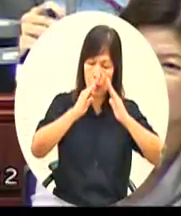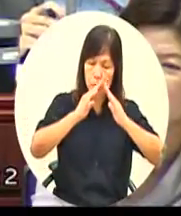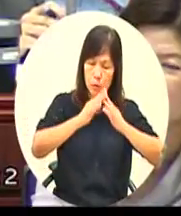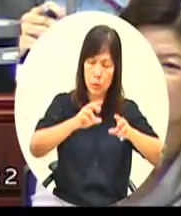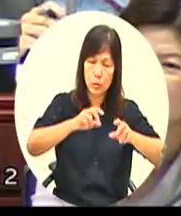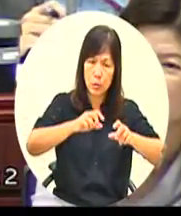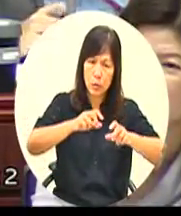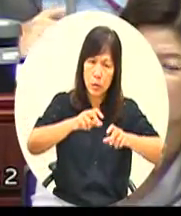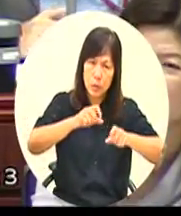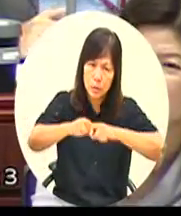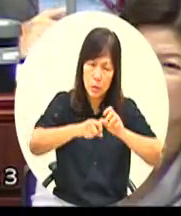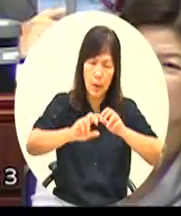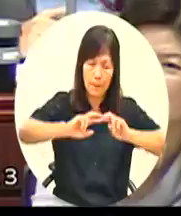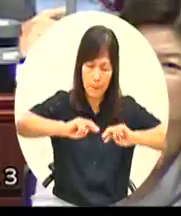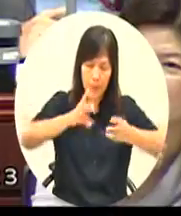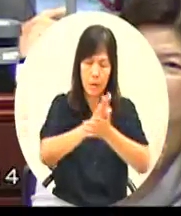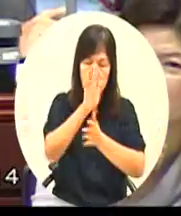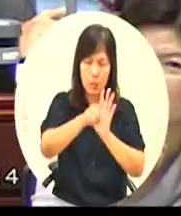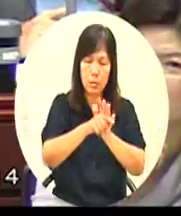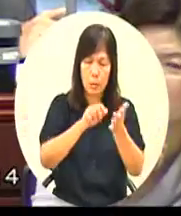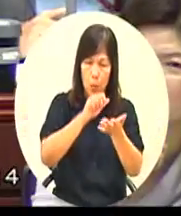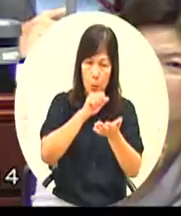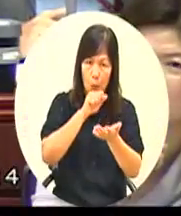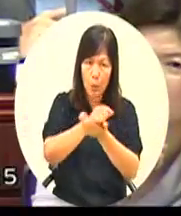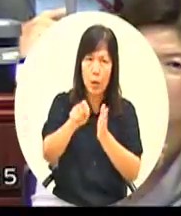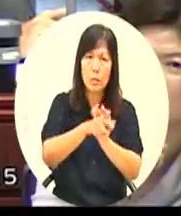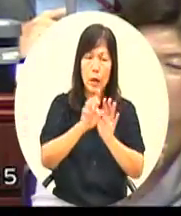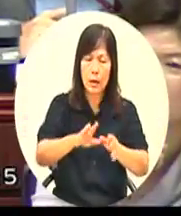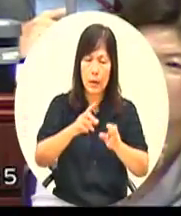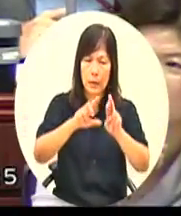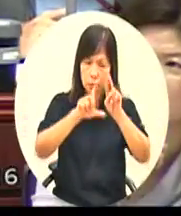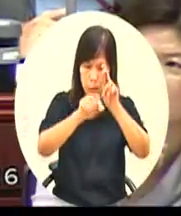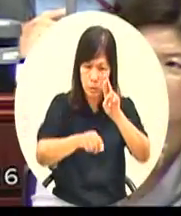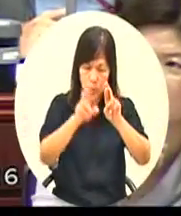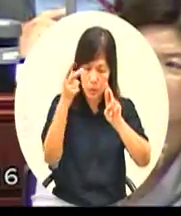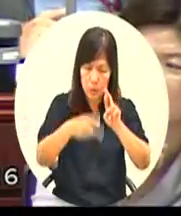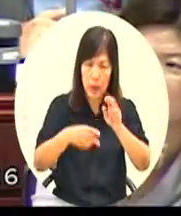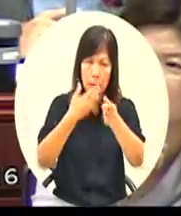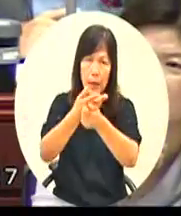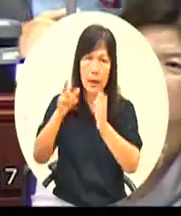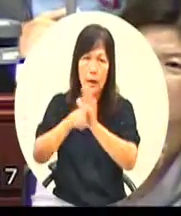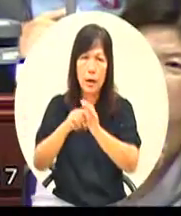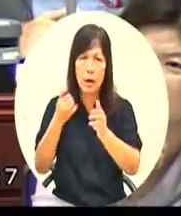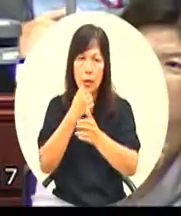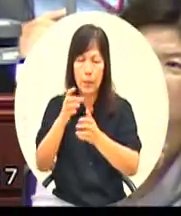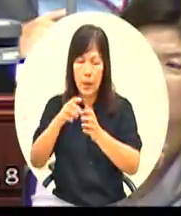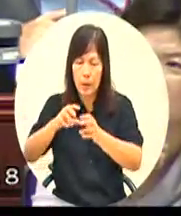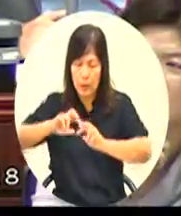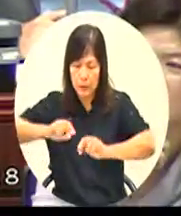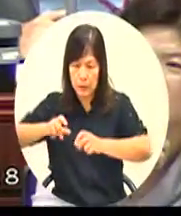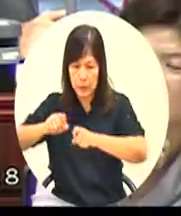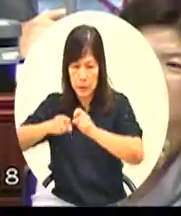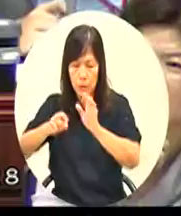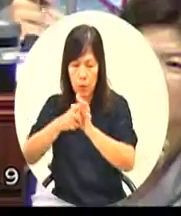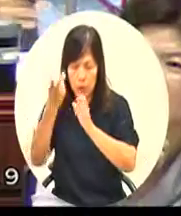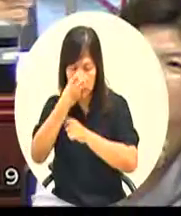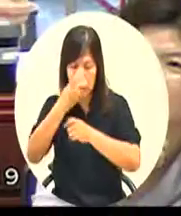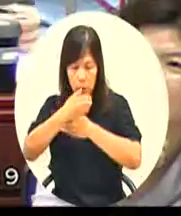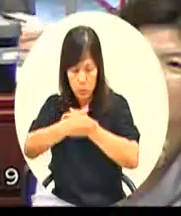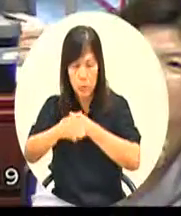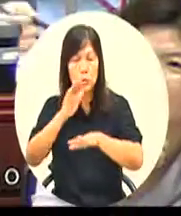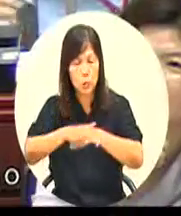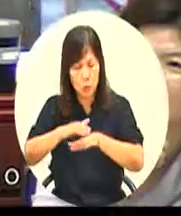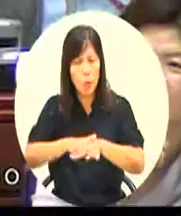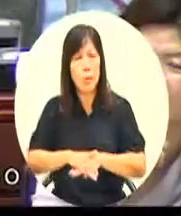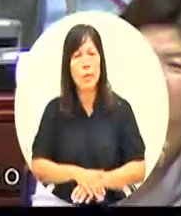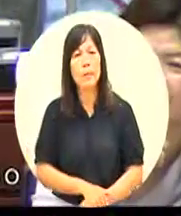图，那希望能够在今年年底完成以后就送到都发局的都委会去做都市计划变更的审议程序。 谢谢